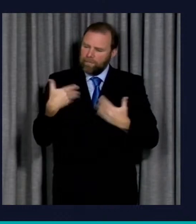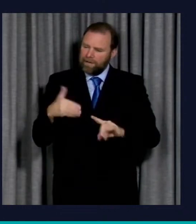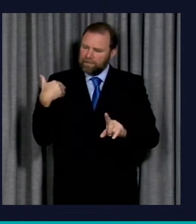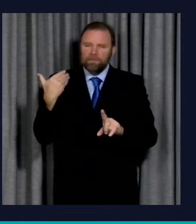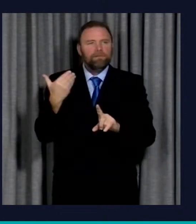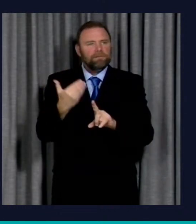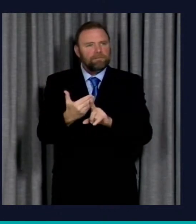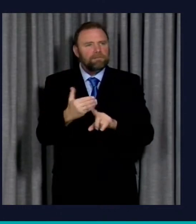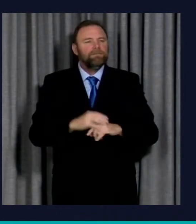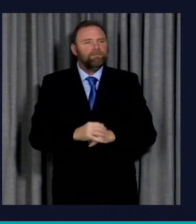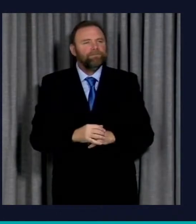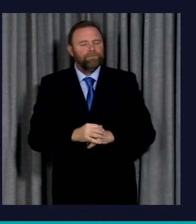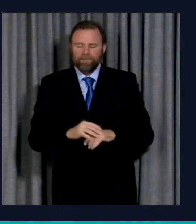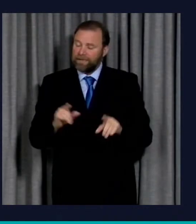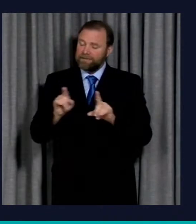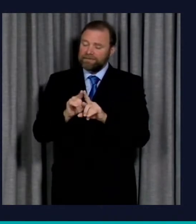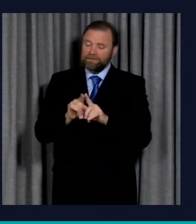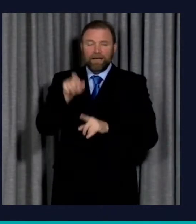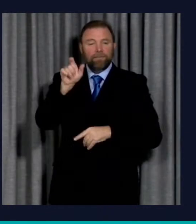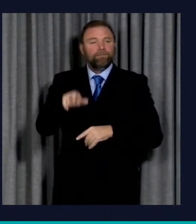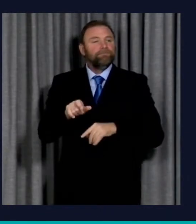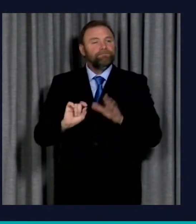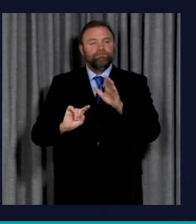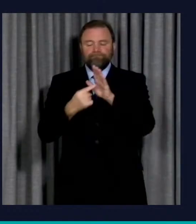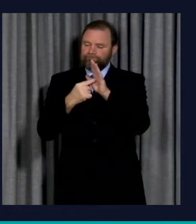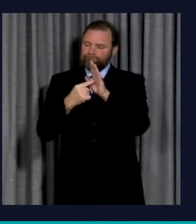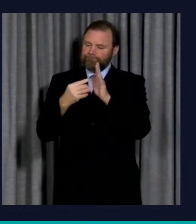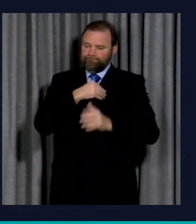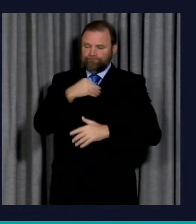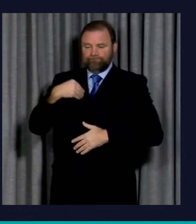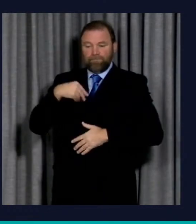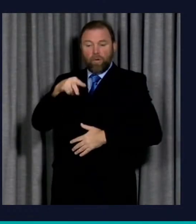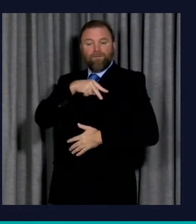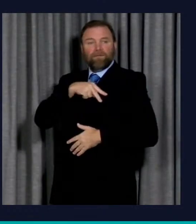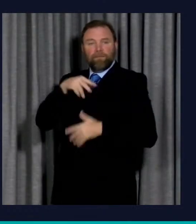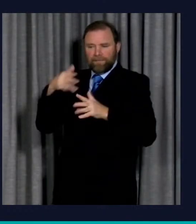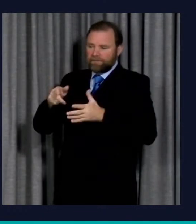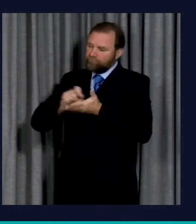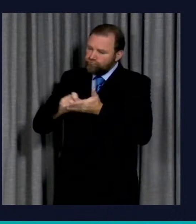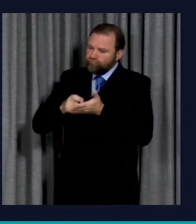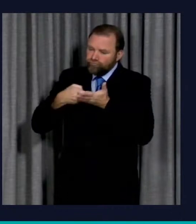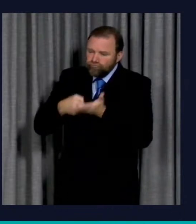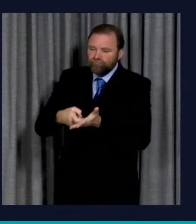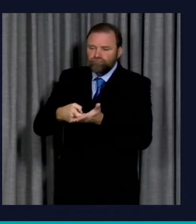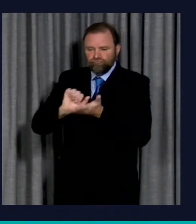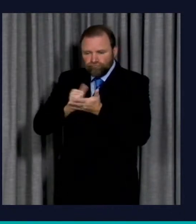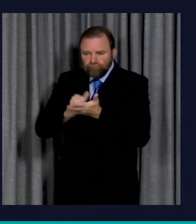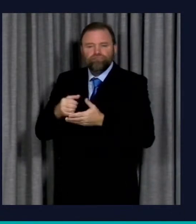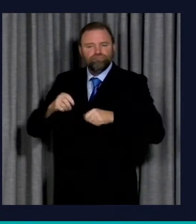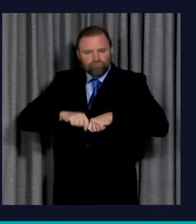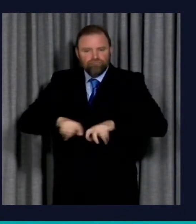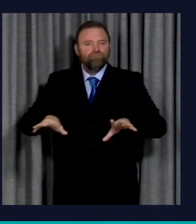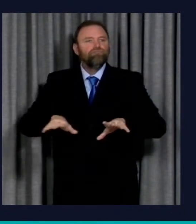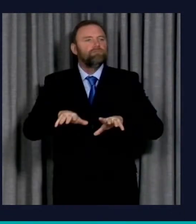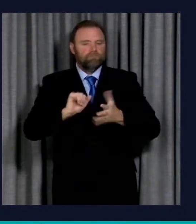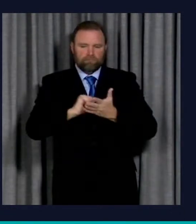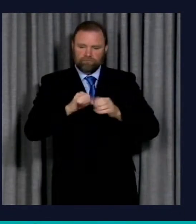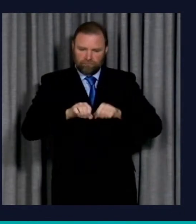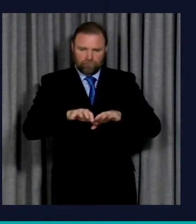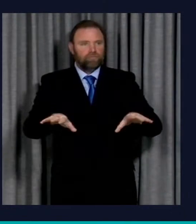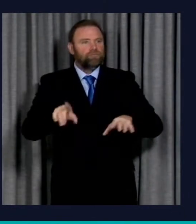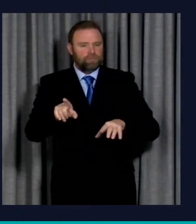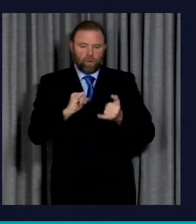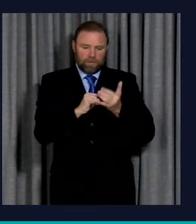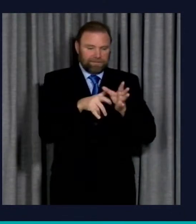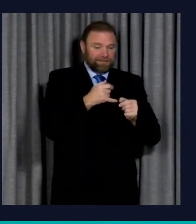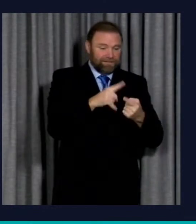y maes. Ni'n cyhoeddi fel ar lefel y Deyrnas Unedig, y cyngor sy'n dod oddi wrth y pwyllgor sage